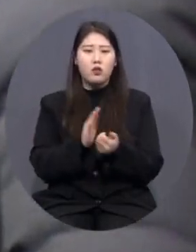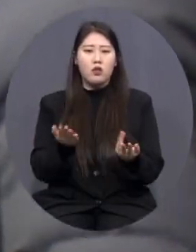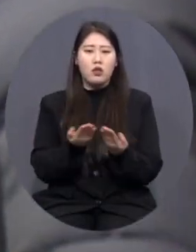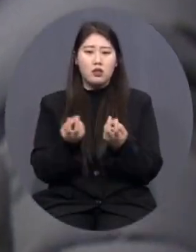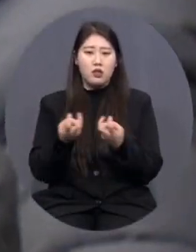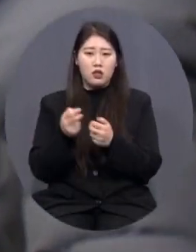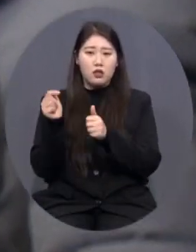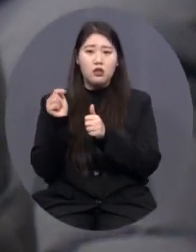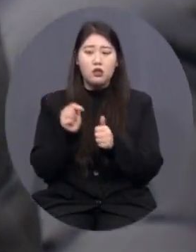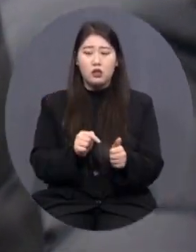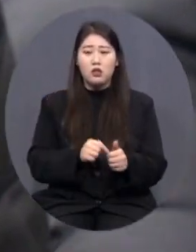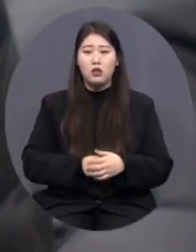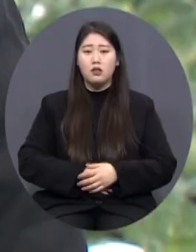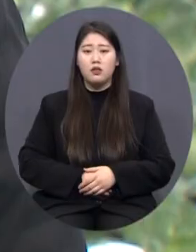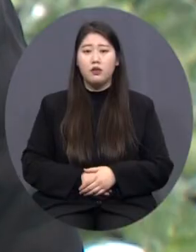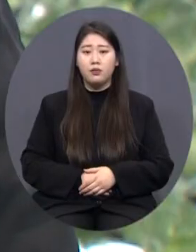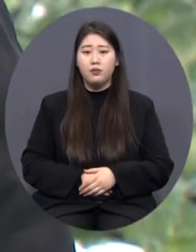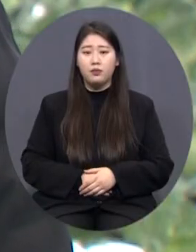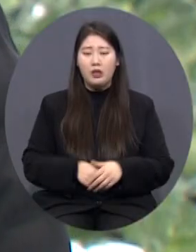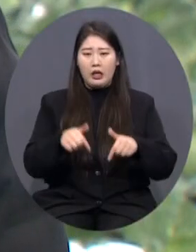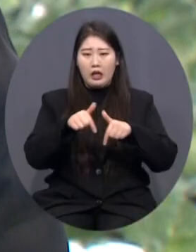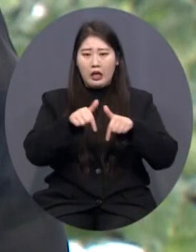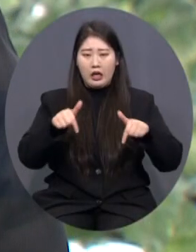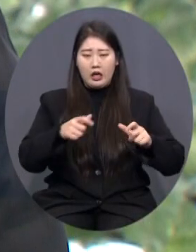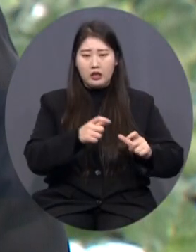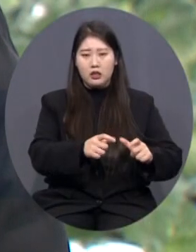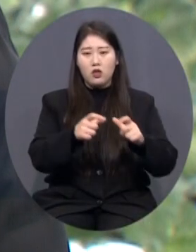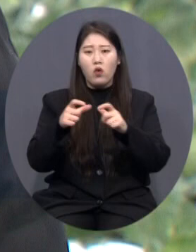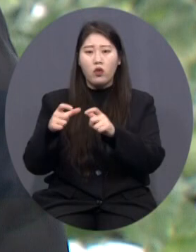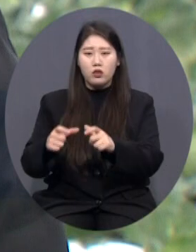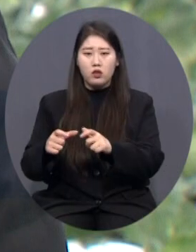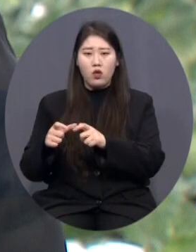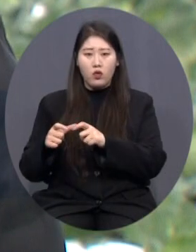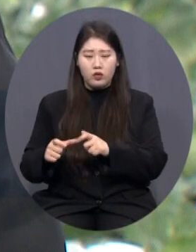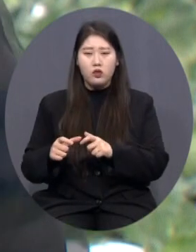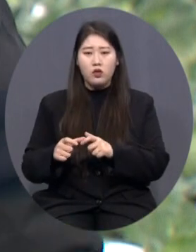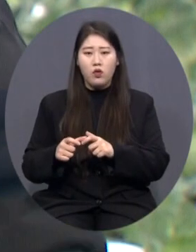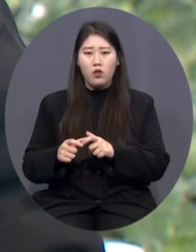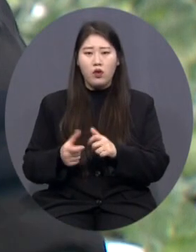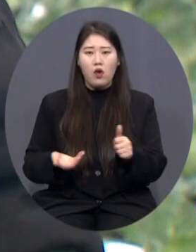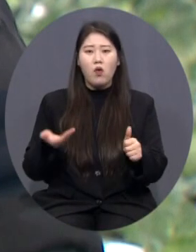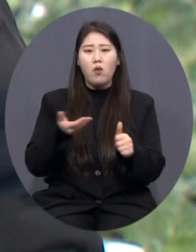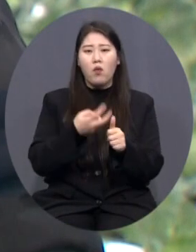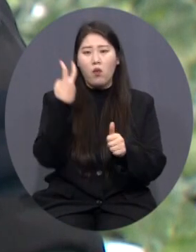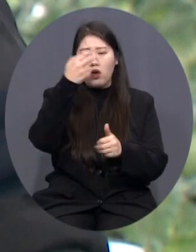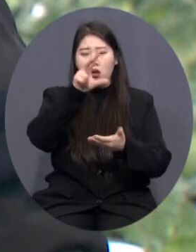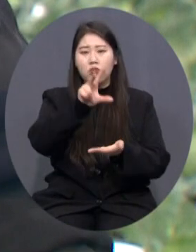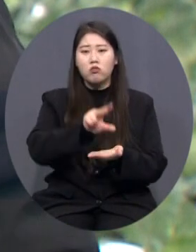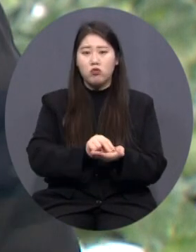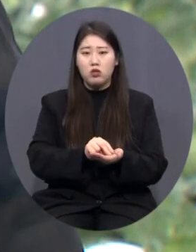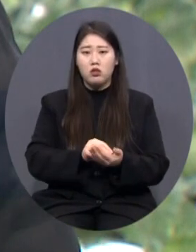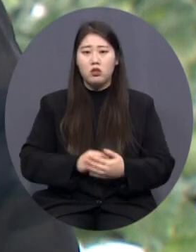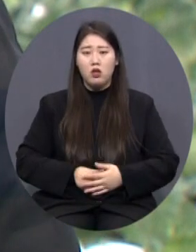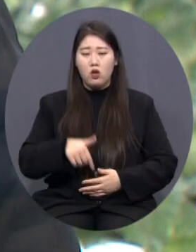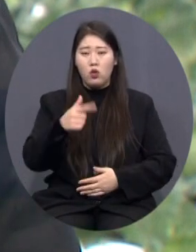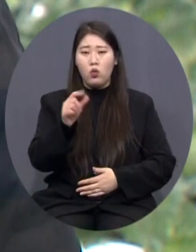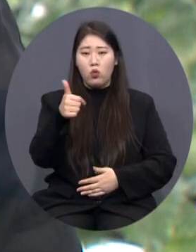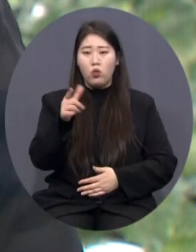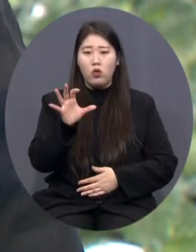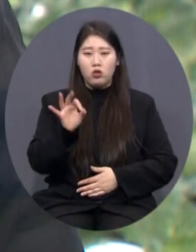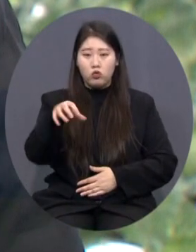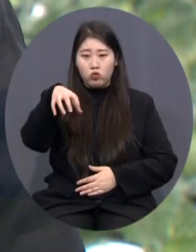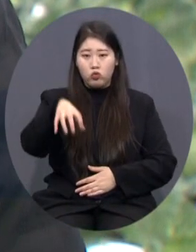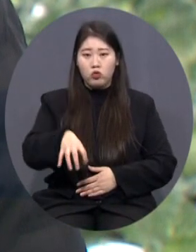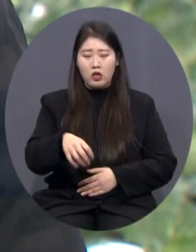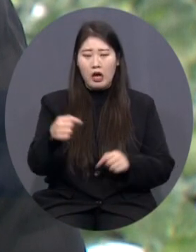지시했습니다. 각 지역별 그 수급 관리의 문제인데요. 고흥군과 이제 협의를 통해서